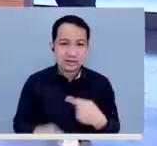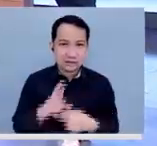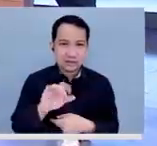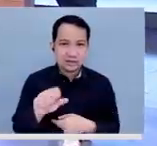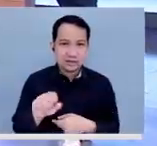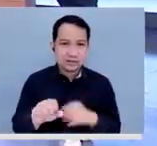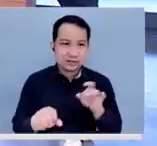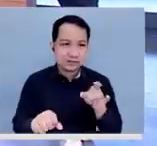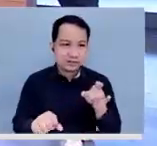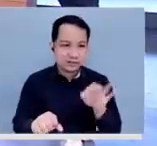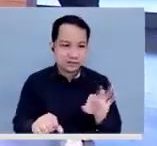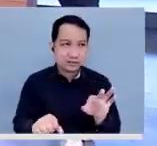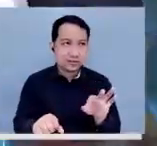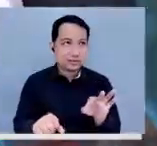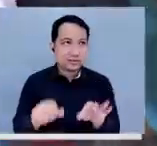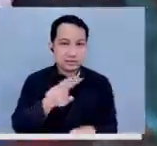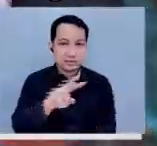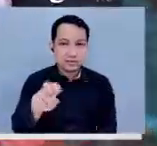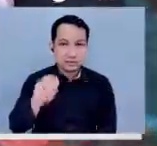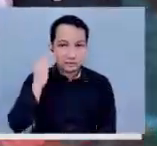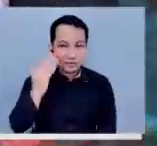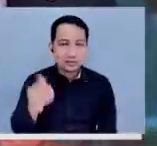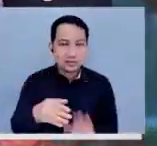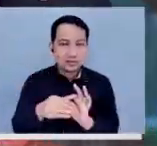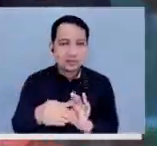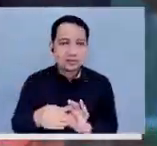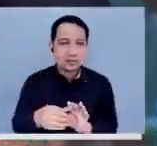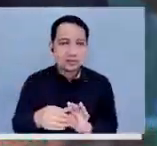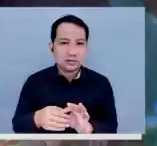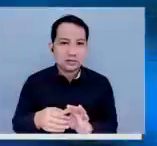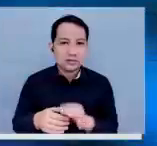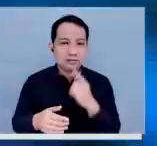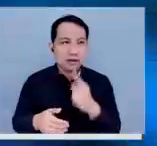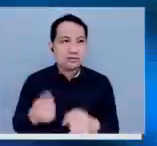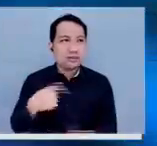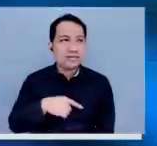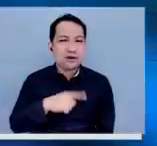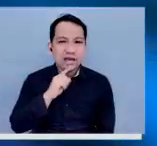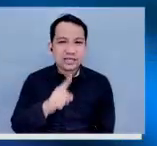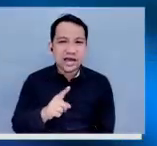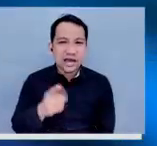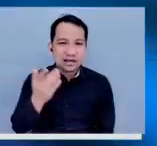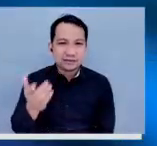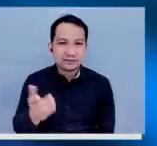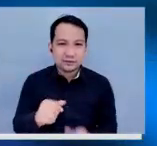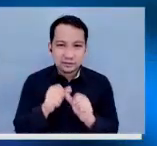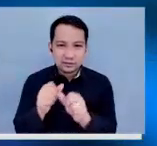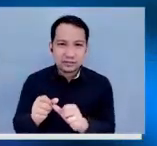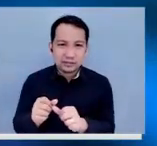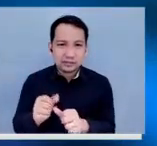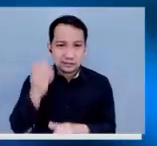to 200 and mga ilang pieces again? 8 pieces po. One roll po. Okay. Perfect na. Can I just tell you?